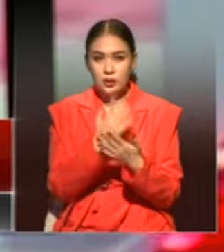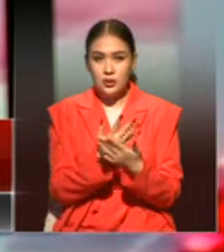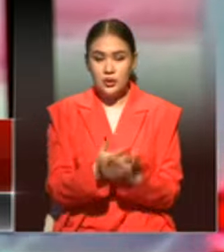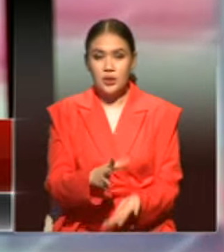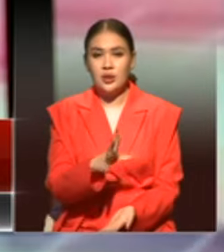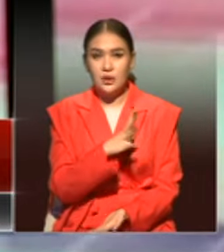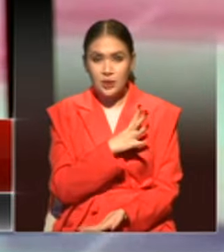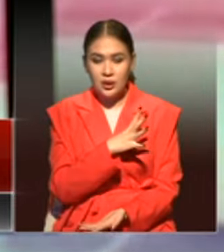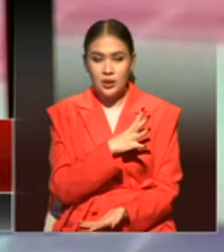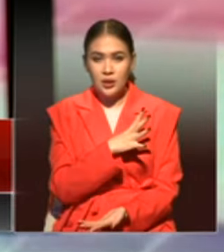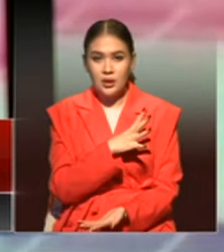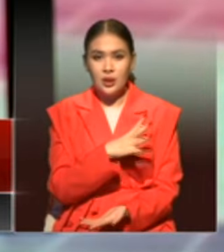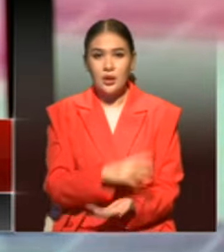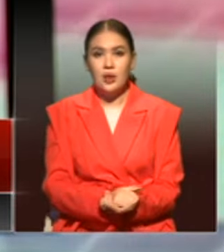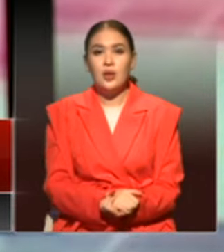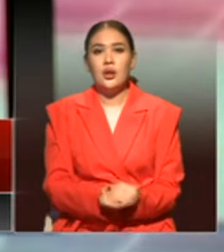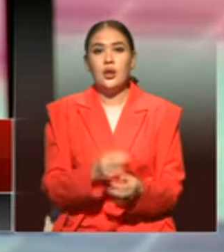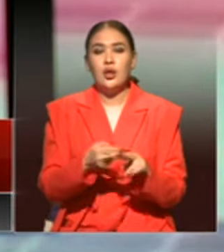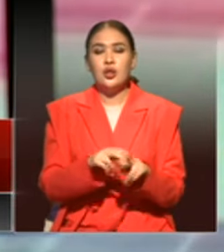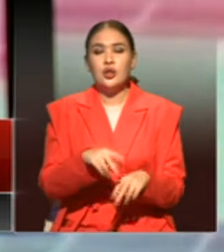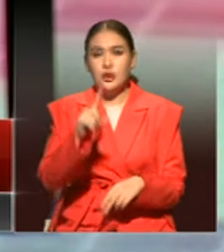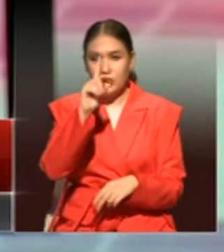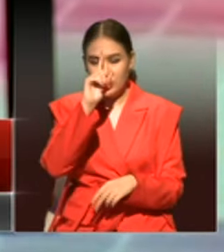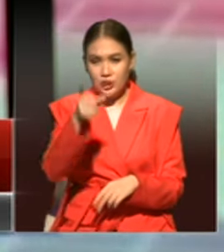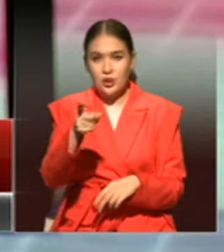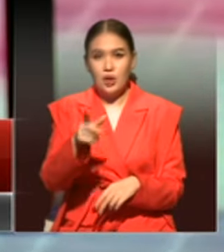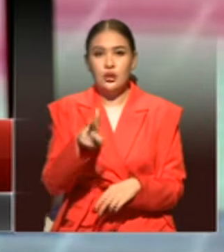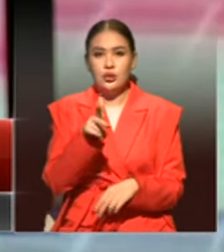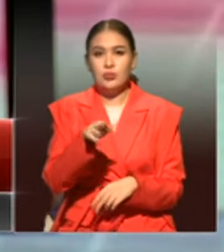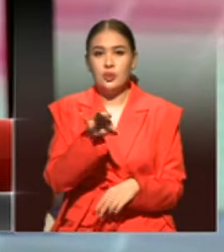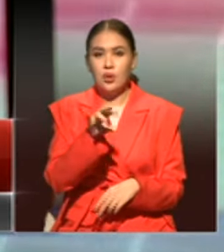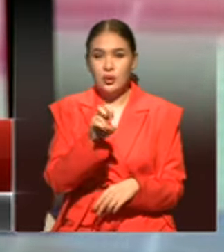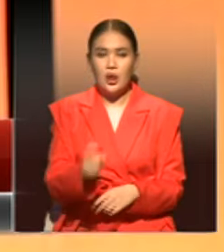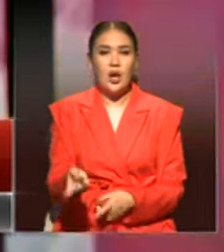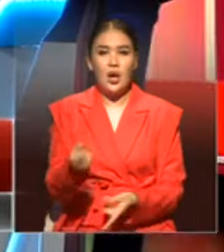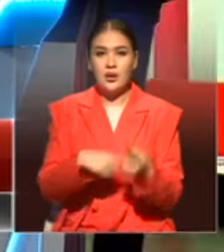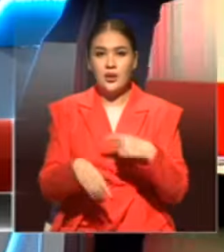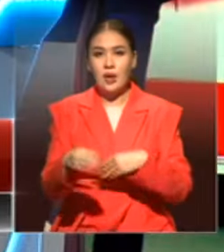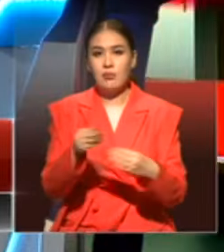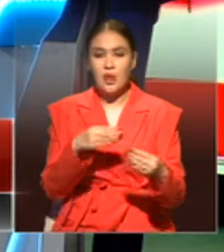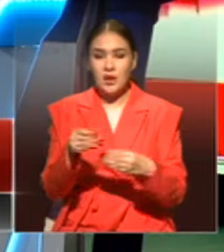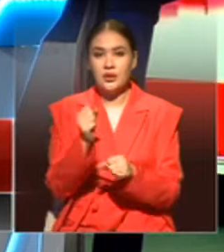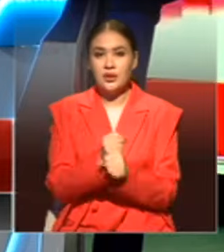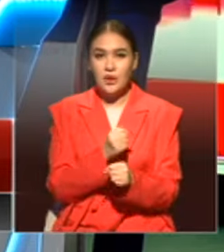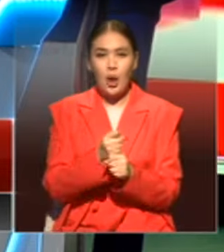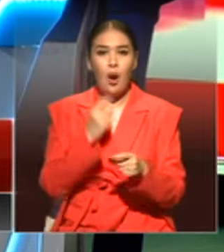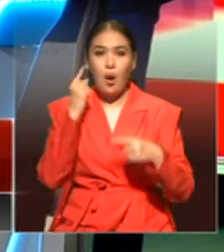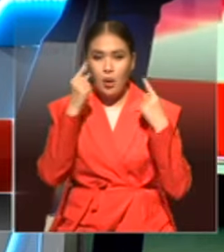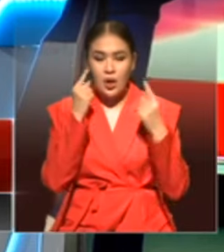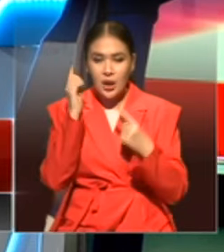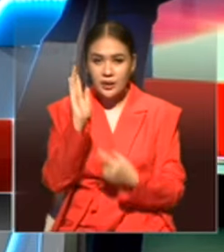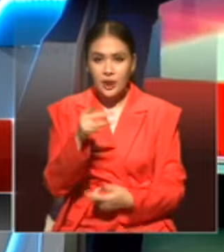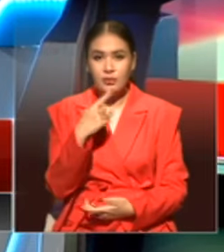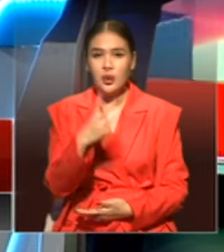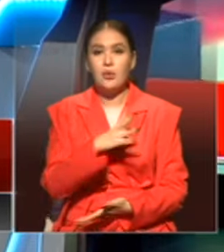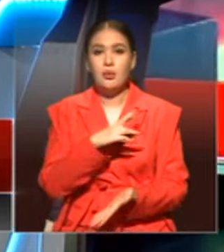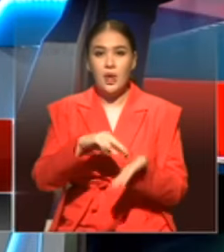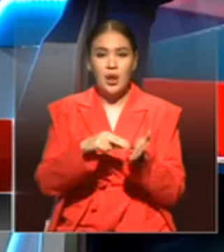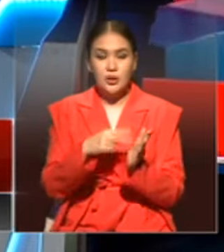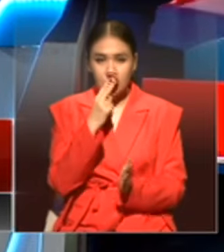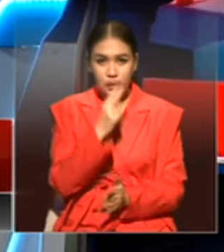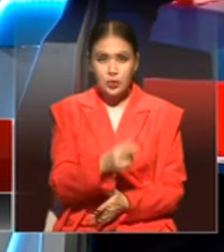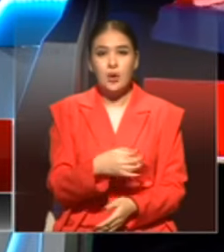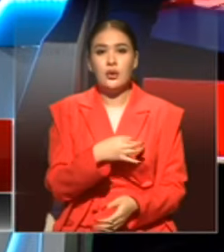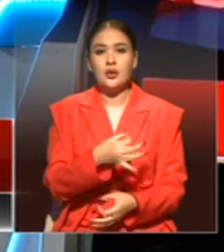екенін көрдік. Жылына 3000 тонна пластик өнімдерін қайта өңдеу арқылы жаңадан өнім аламыз деді. Бұл бизнес планды көрдік, мақұлдадық.